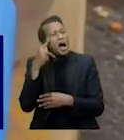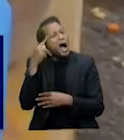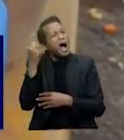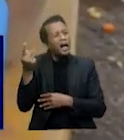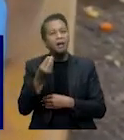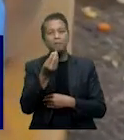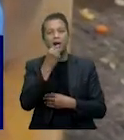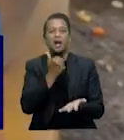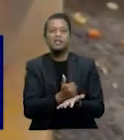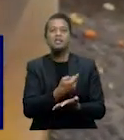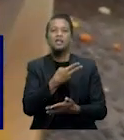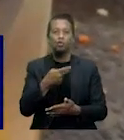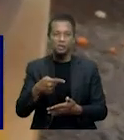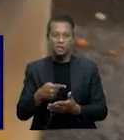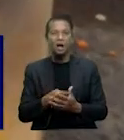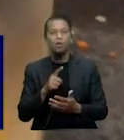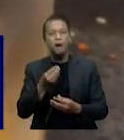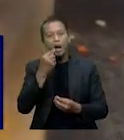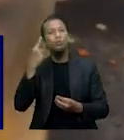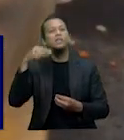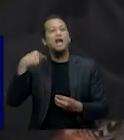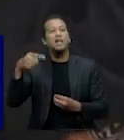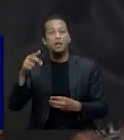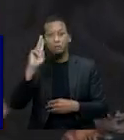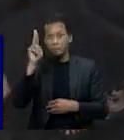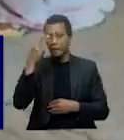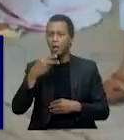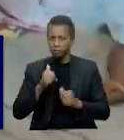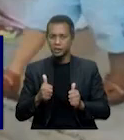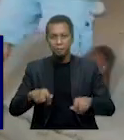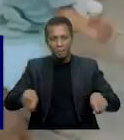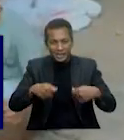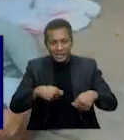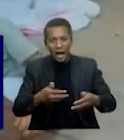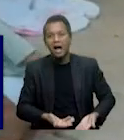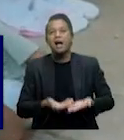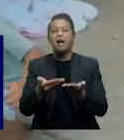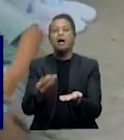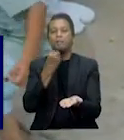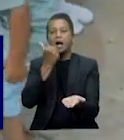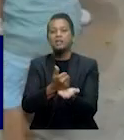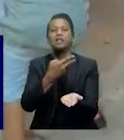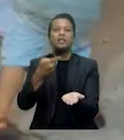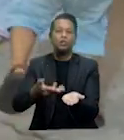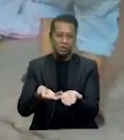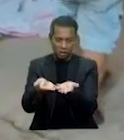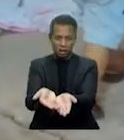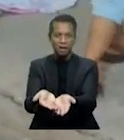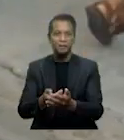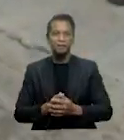dengan masakan khas Indonesia. Sementara untuk makan sehari-hari, pemerintah menyediakan catering yang dimasak oleh juru masak asli Indonesia.